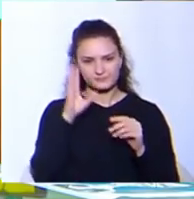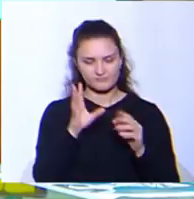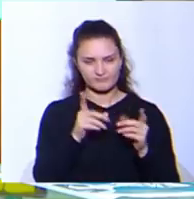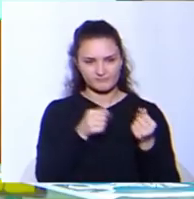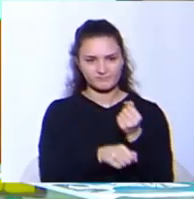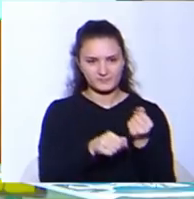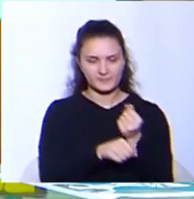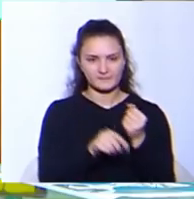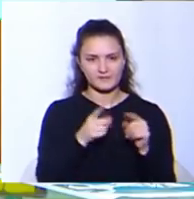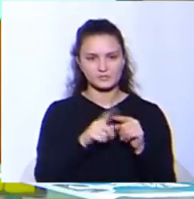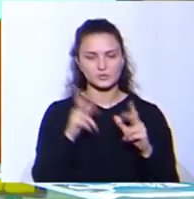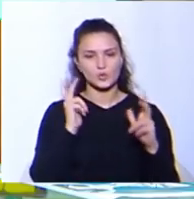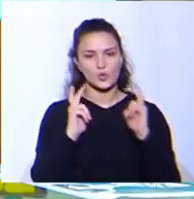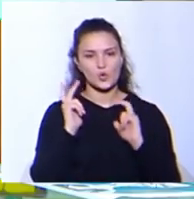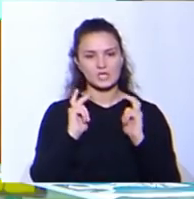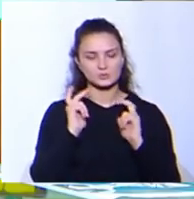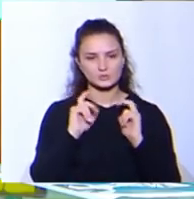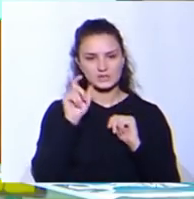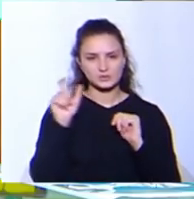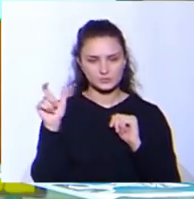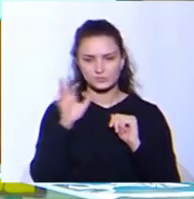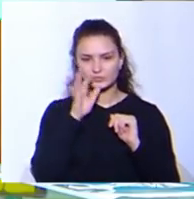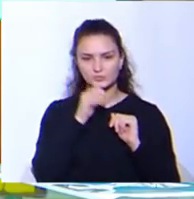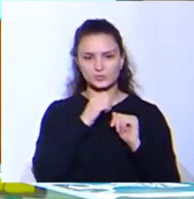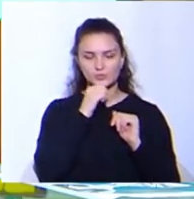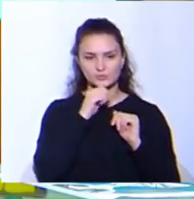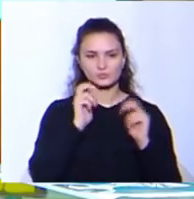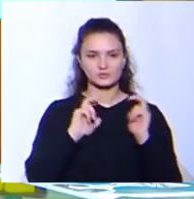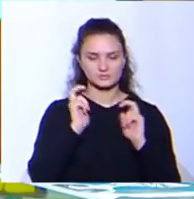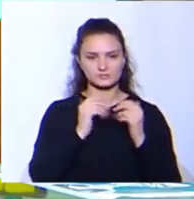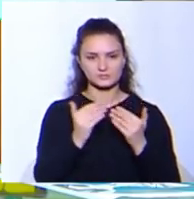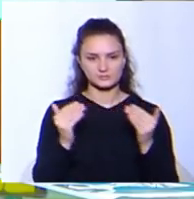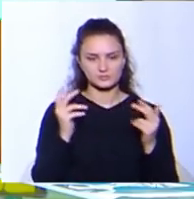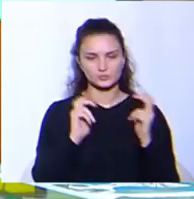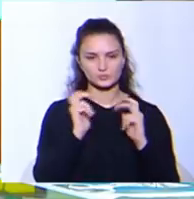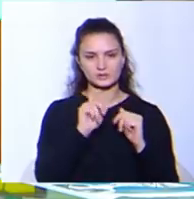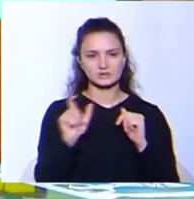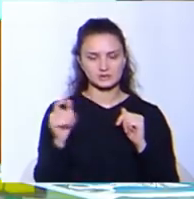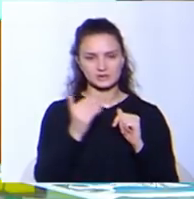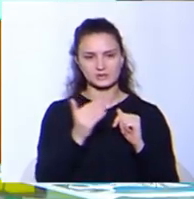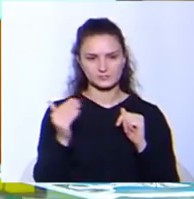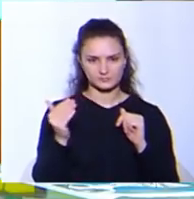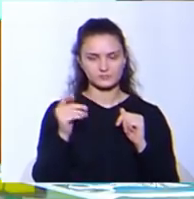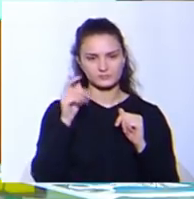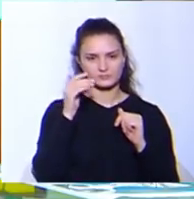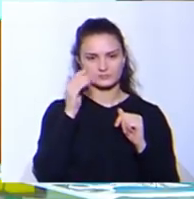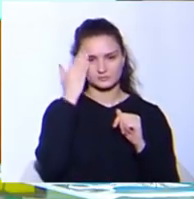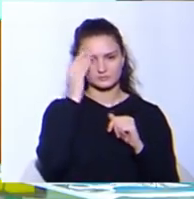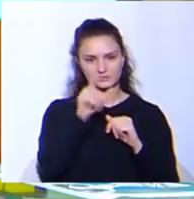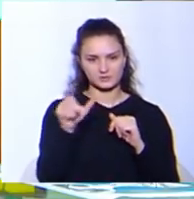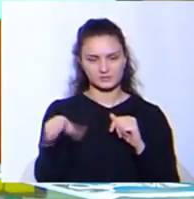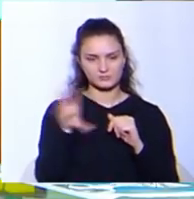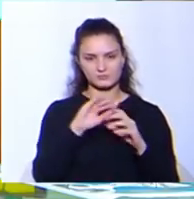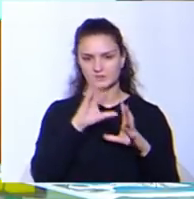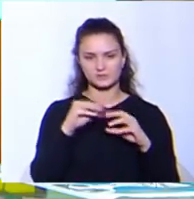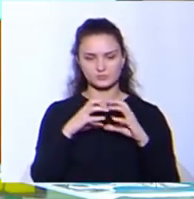სტატისტიკა კოლეჯის და სტუდენტური ასაკის, ანუ უნივერსიტეტების სტუდენტთა პოპულაციაში. ეს არის